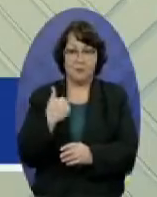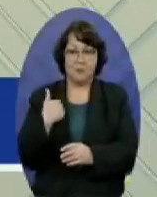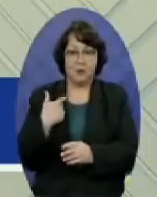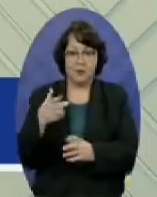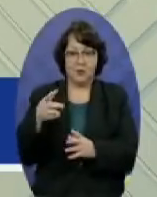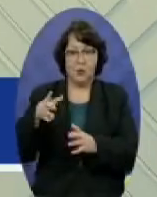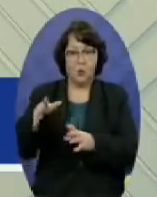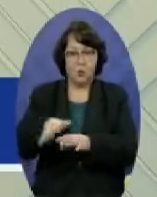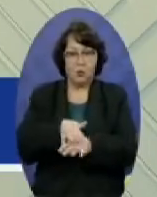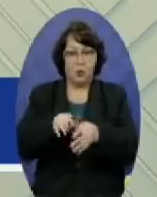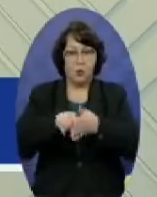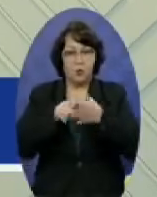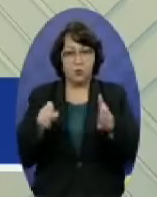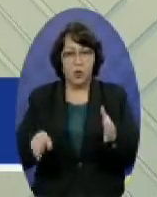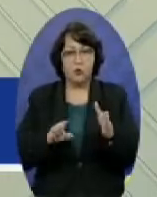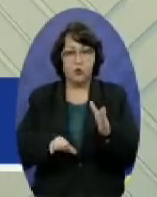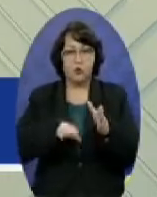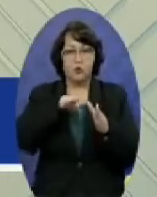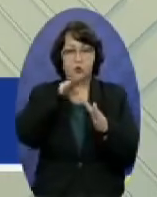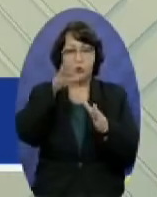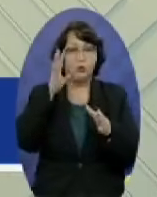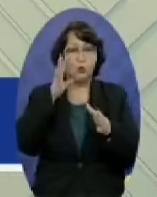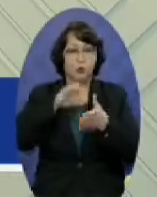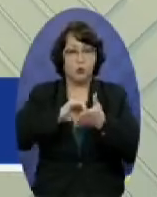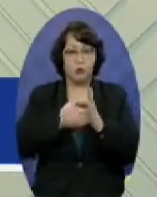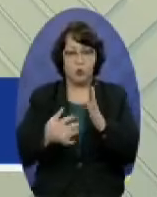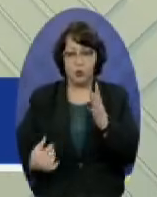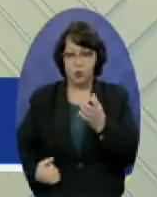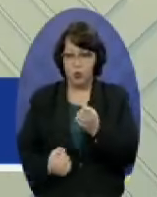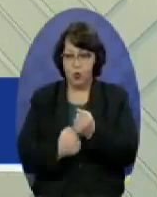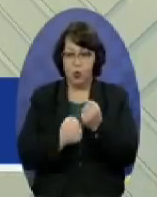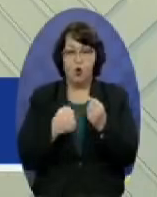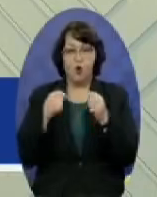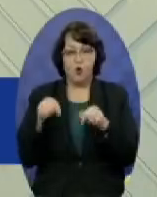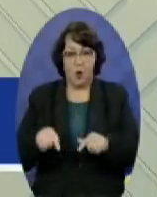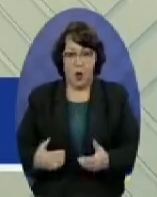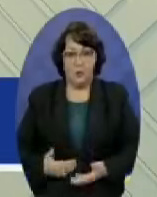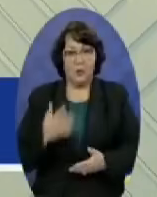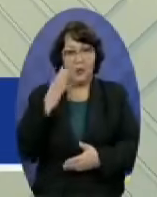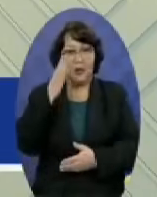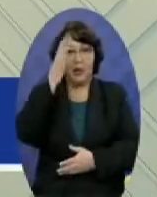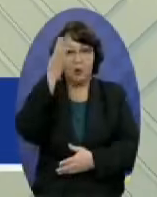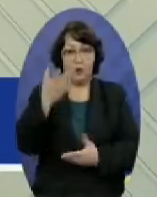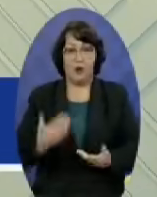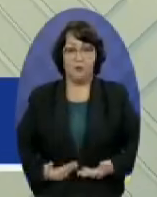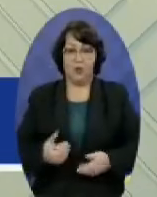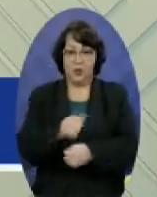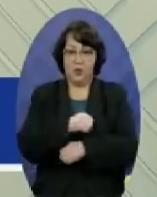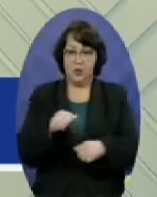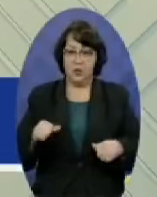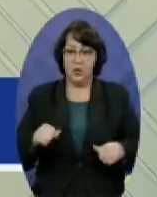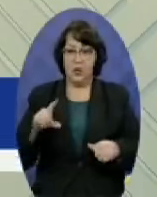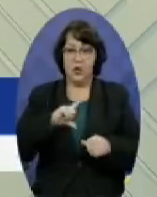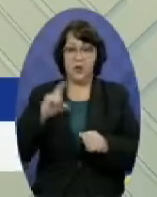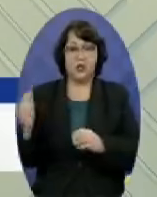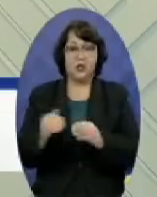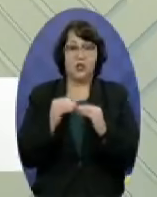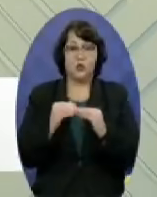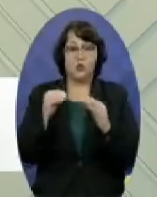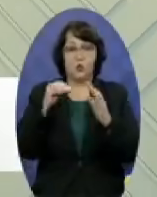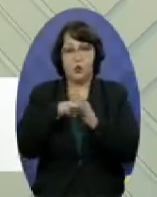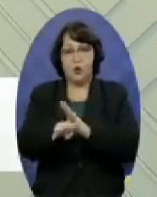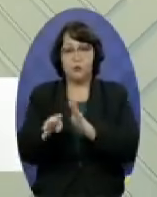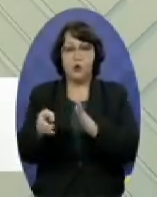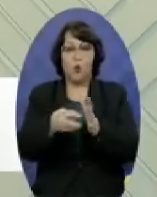бодлоо тулгуурлаад за өнөөдөр амьдарч байгаа бол одоо ирээдүйд амьдрах ард гэдэгхээ тий ирээдүйд тэгш чудрах хүртээмжтэй хуваарлах үндэсний баялагын сандаа